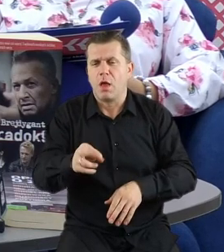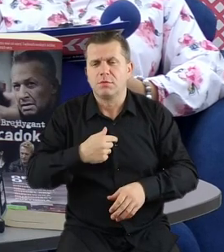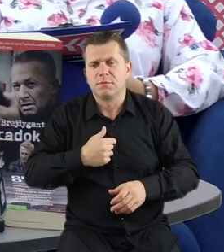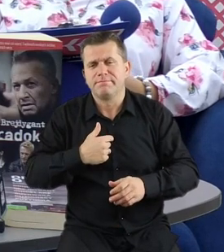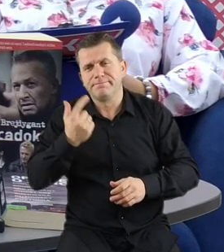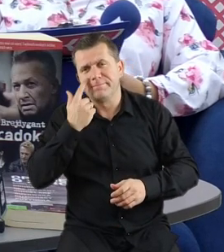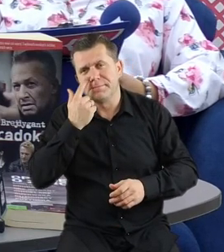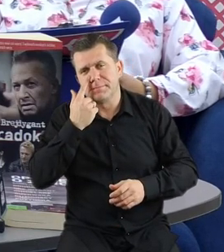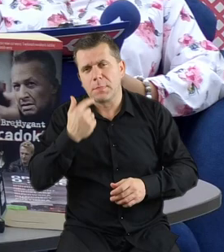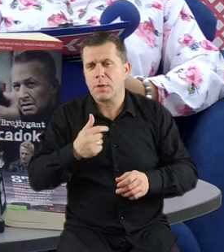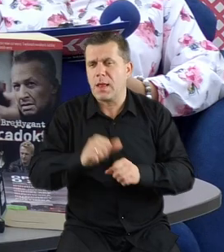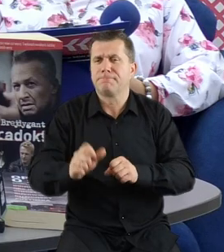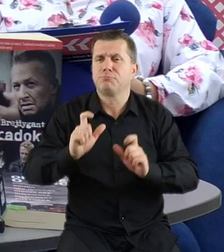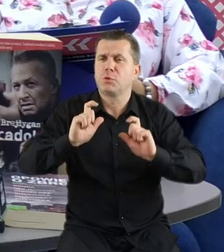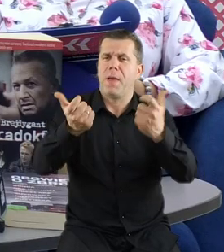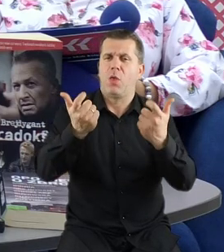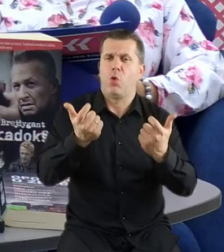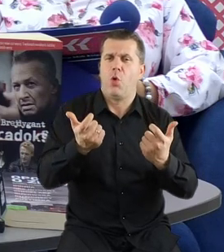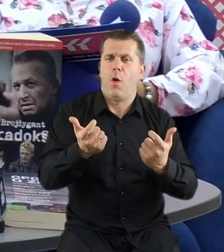wydarza przypadkowo,